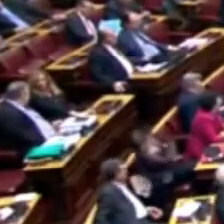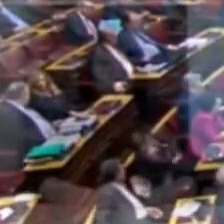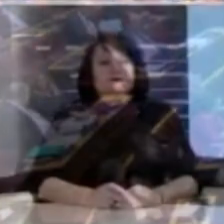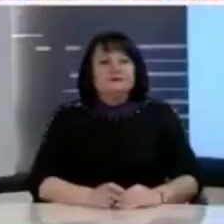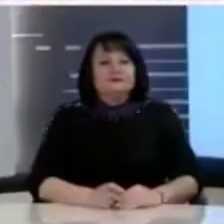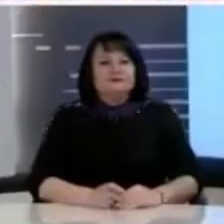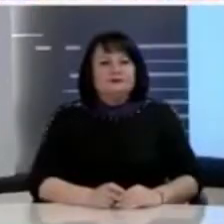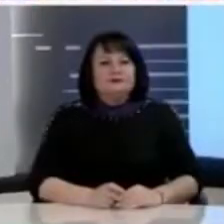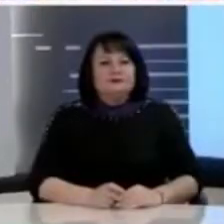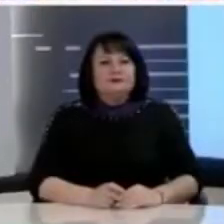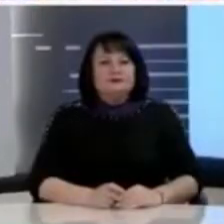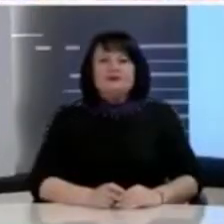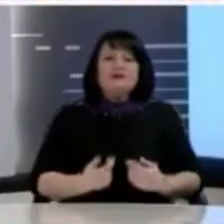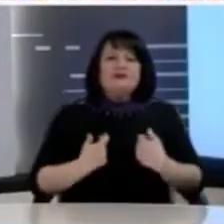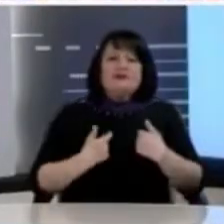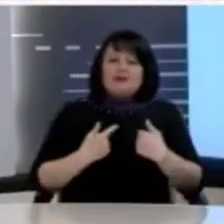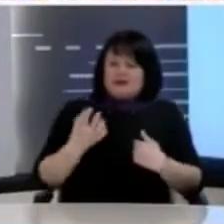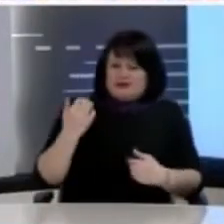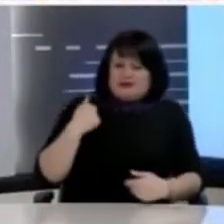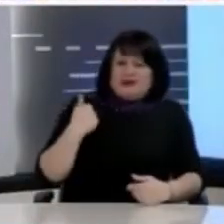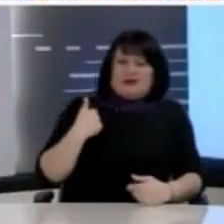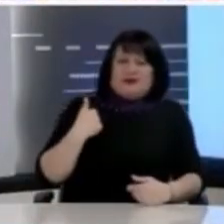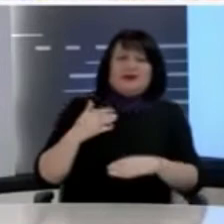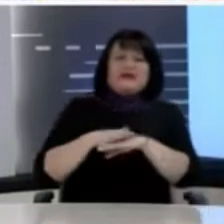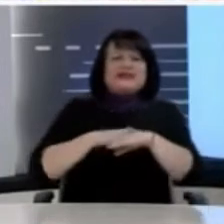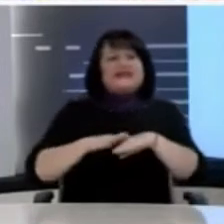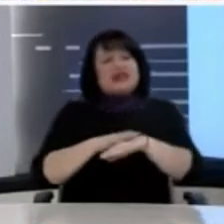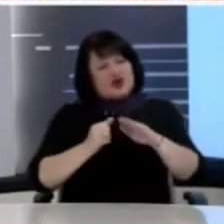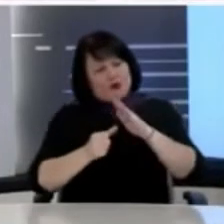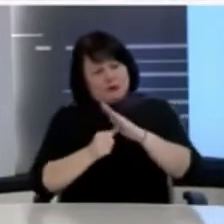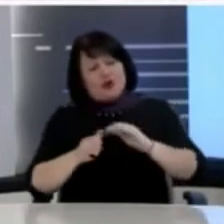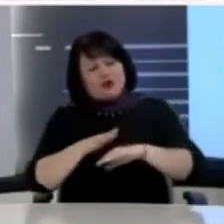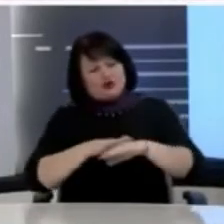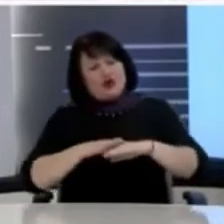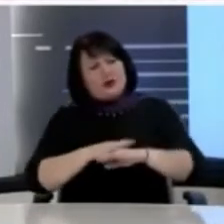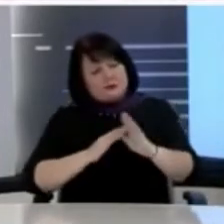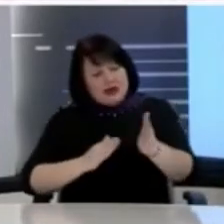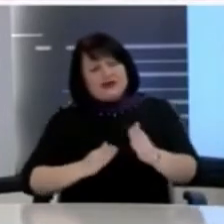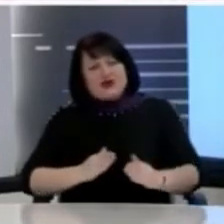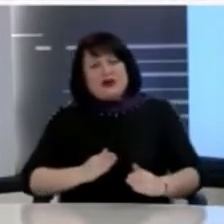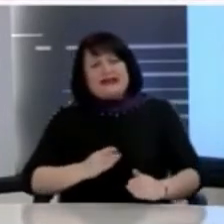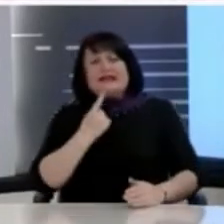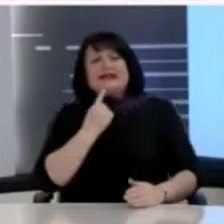Κύριε Πρόεδρε, καταγγέλλεται. Με συγχωρείτε πάρα πολύ.